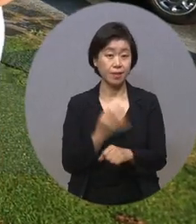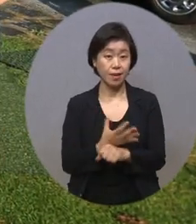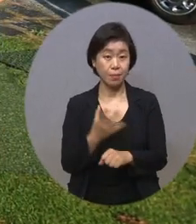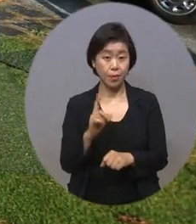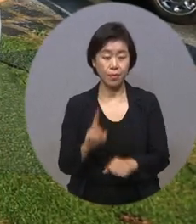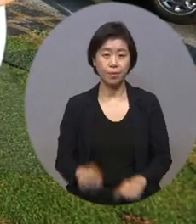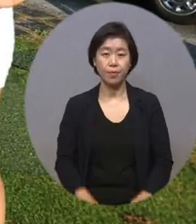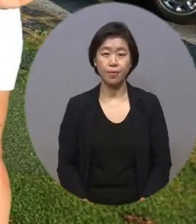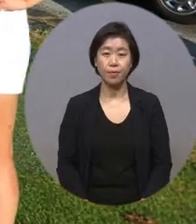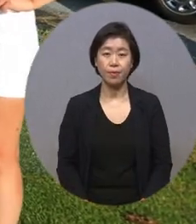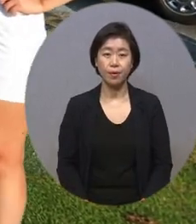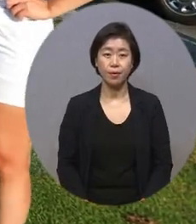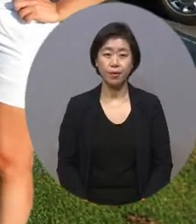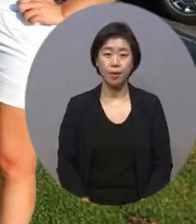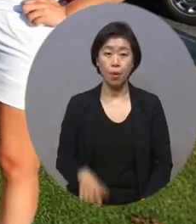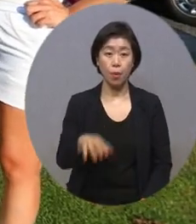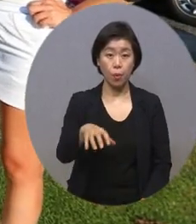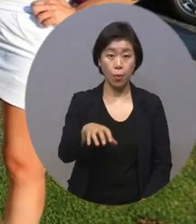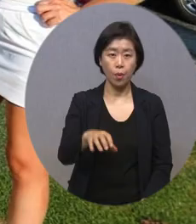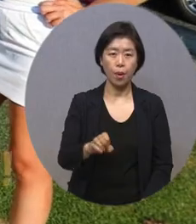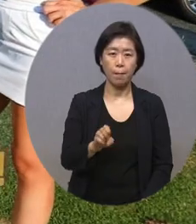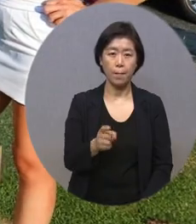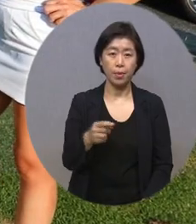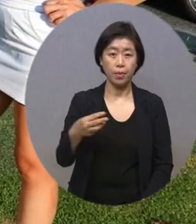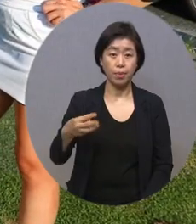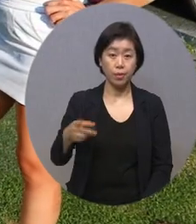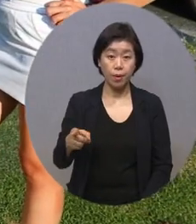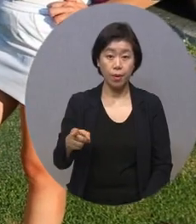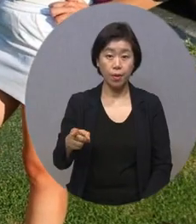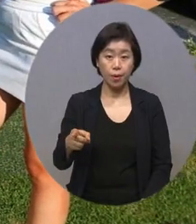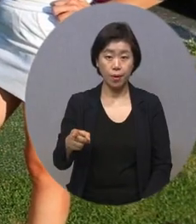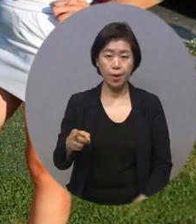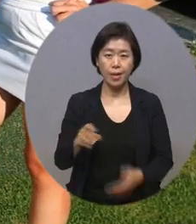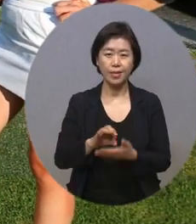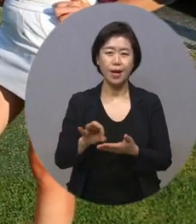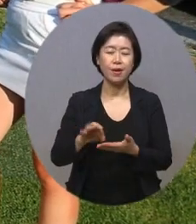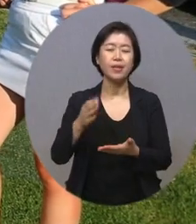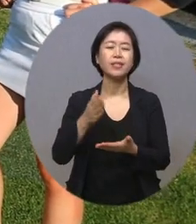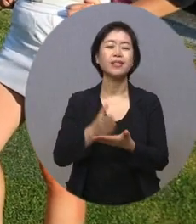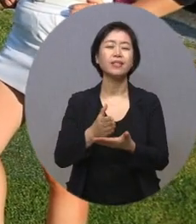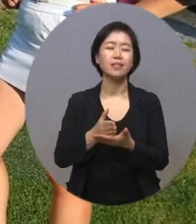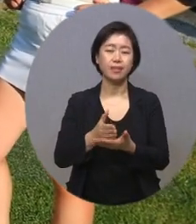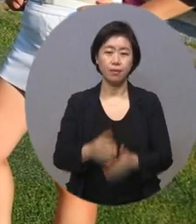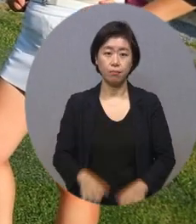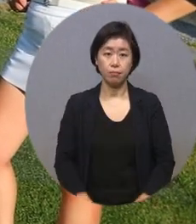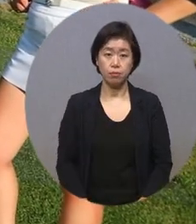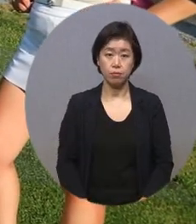그린에서 퍼터를 인지하도록 하여라. 파3인데?